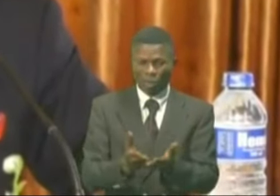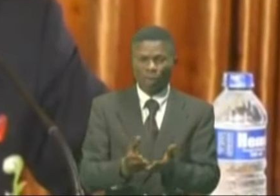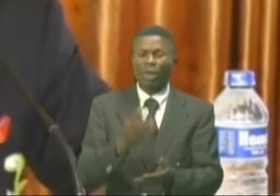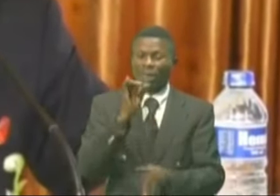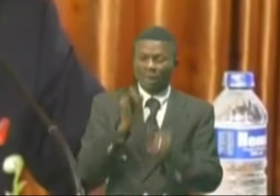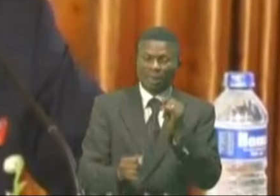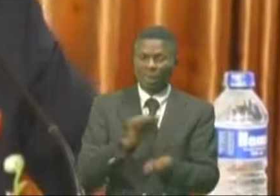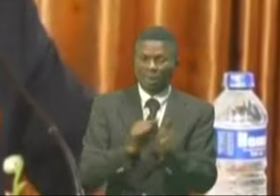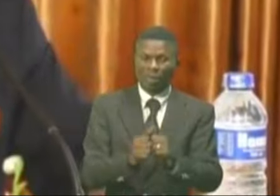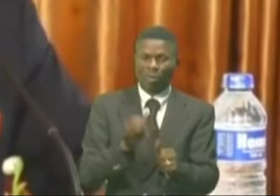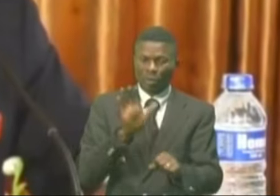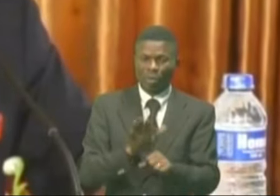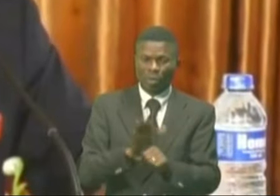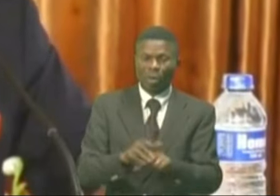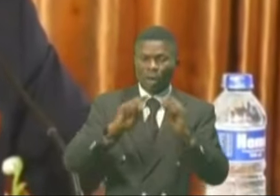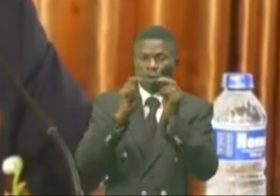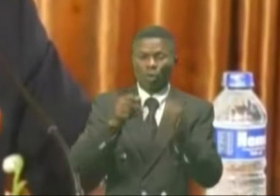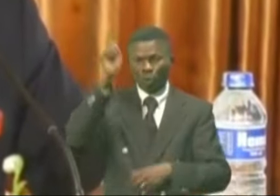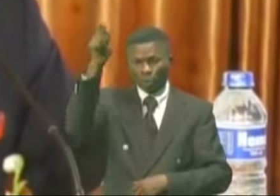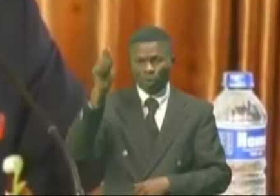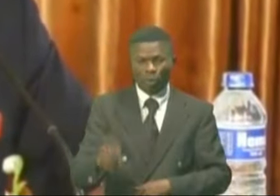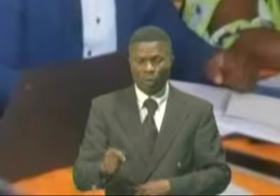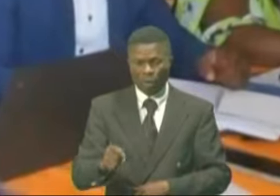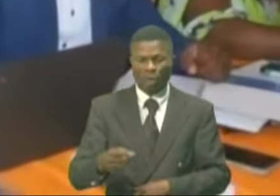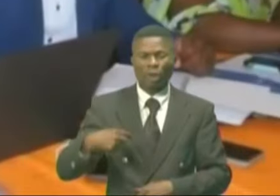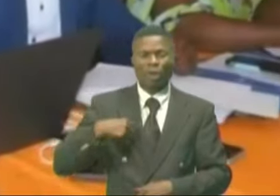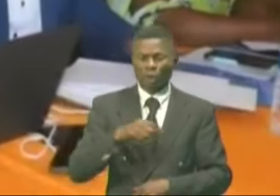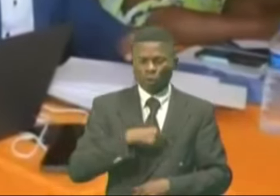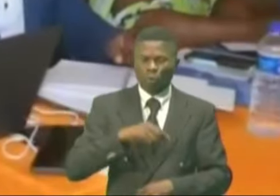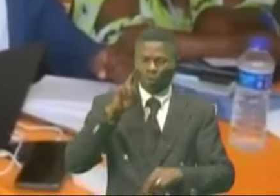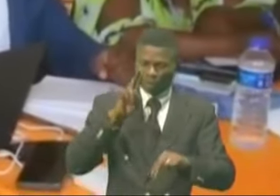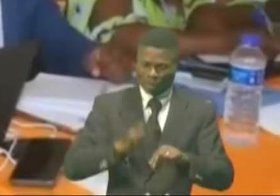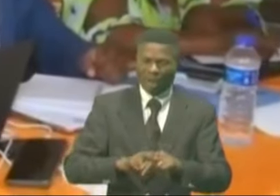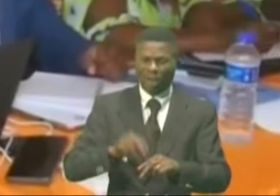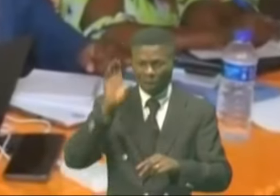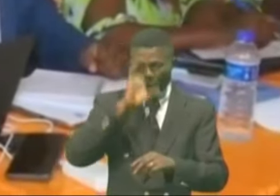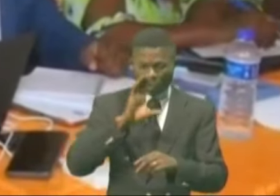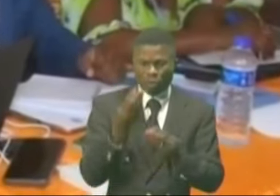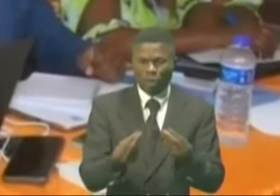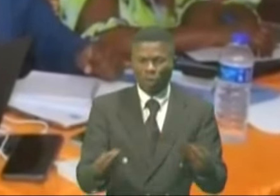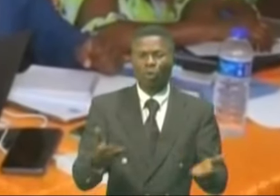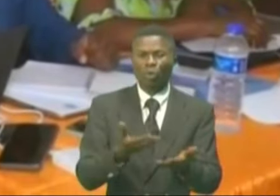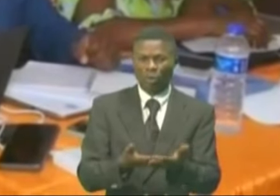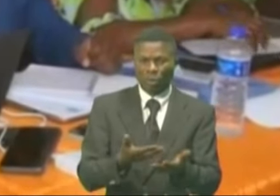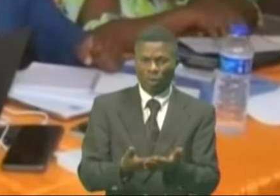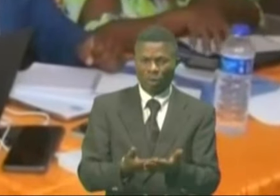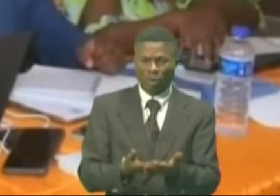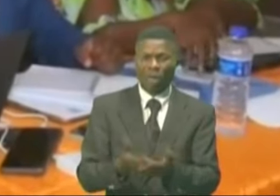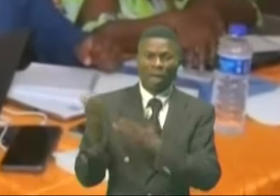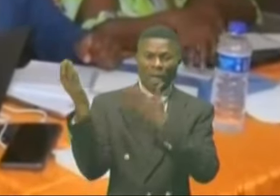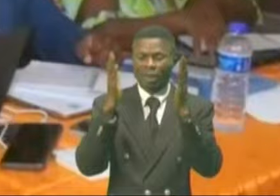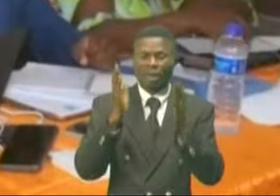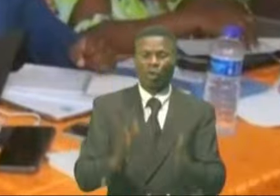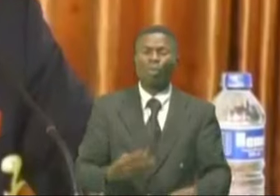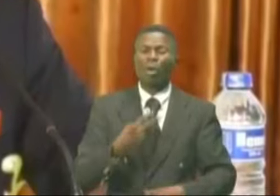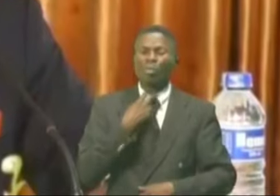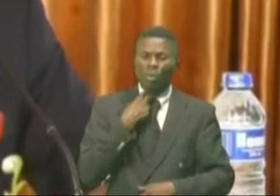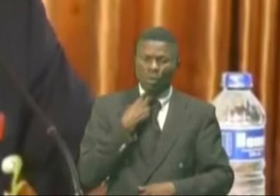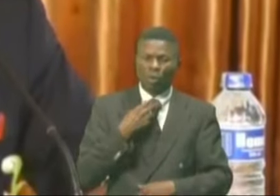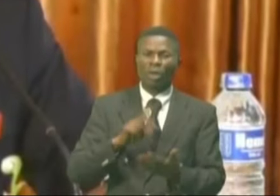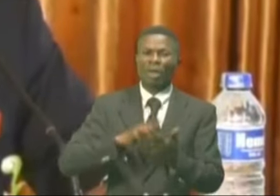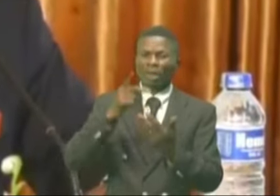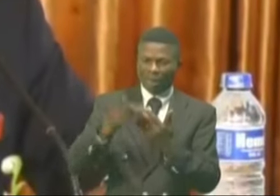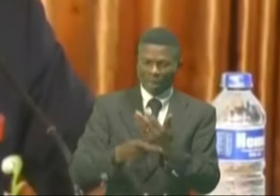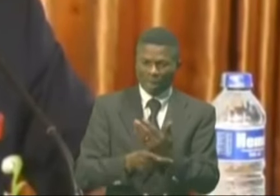aura des problèmes avec les groupes armés, qu'ils soient nationaux, étrangers ou terroristes, le programme sera là. Et le programme est